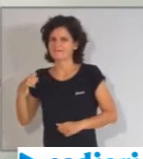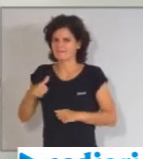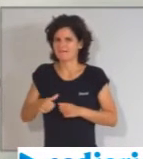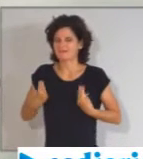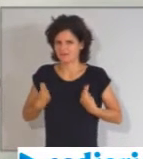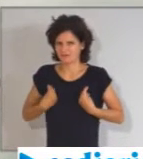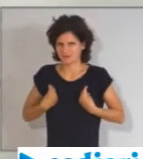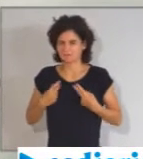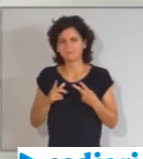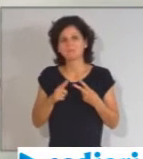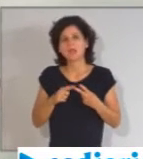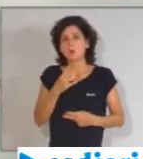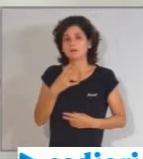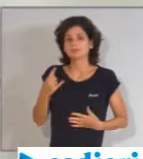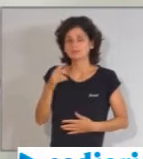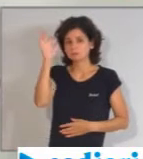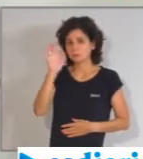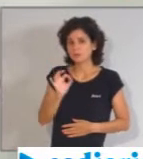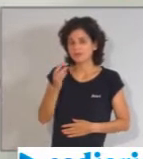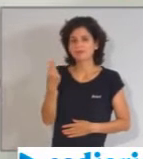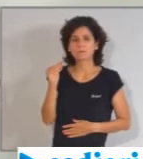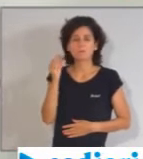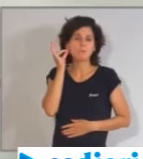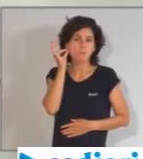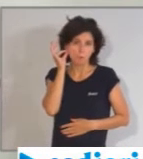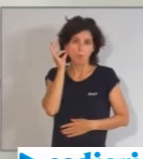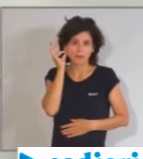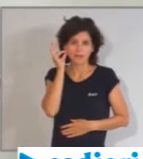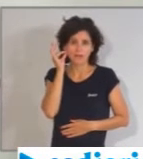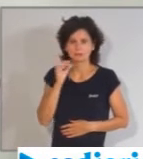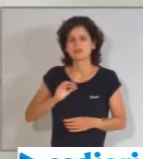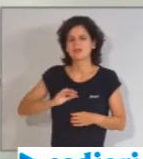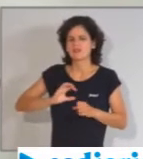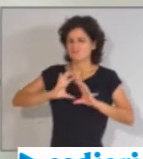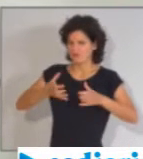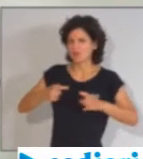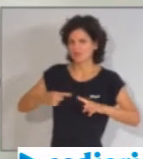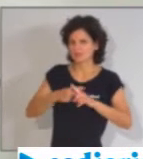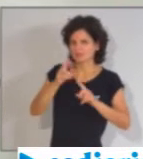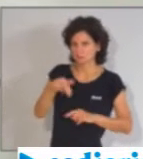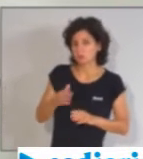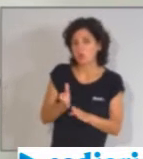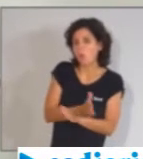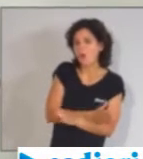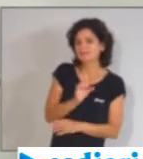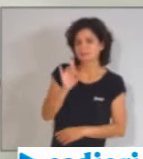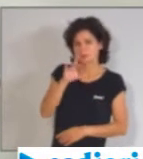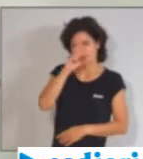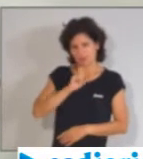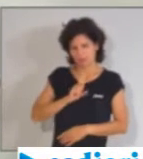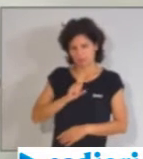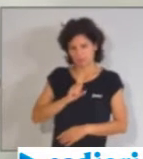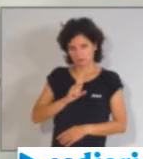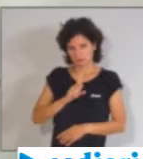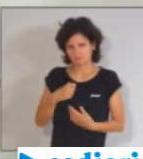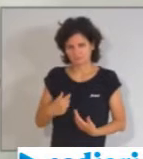dones joves han patit assetjament sexual en alguna ocasió i un 34,7% l'han patit abans dels 15 anys.